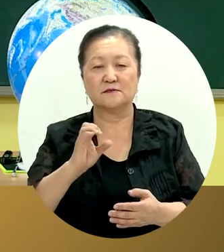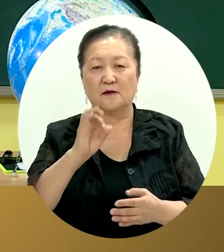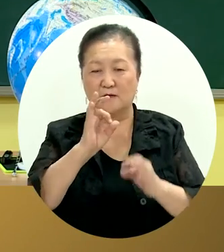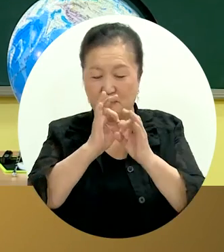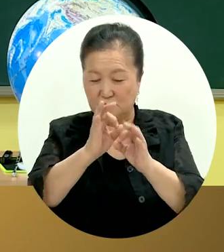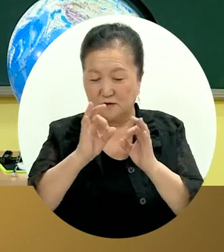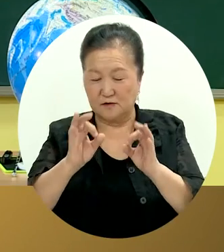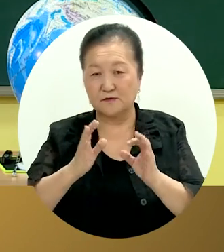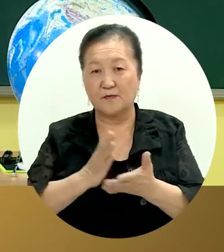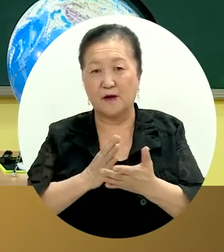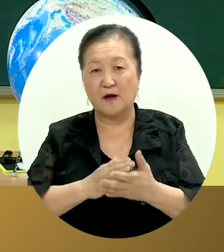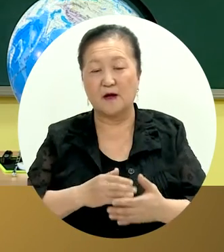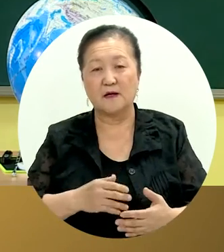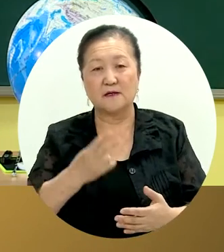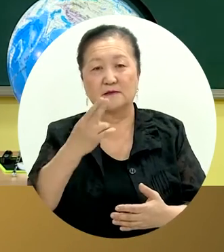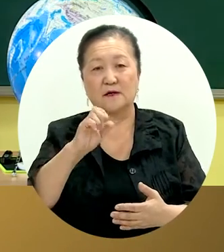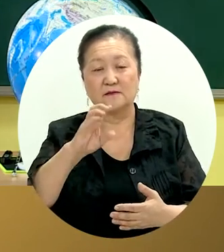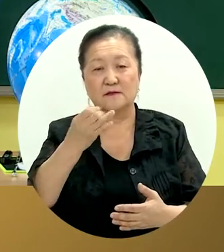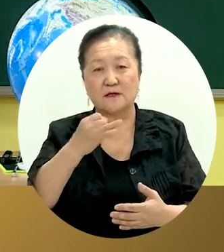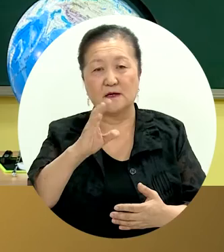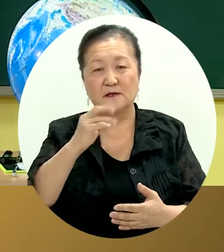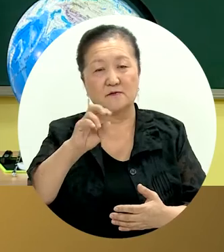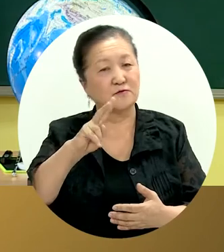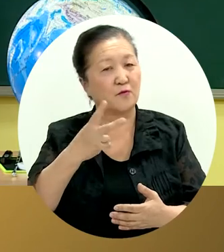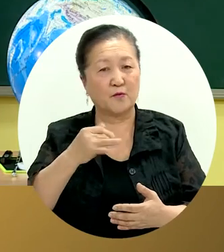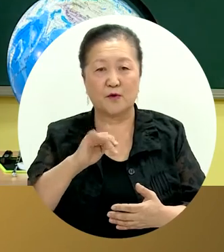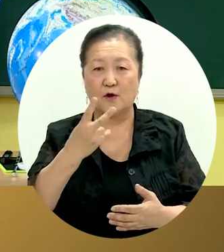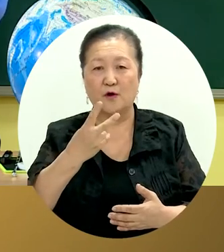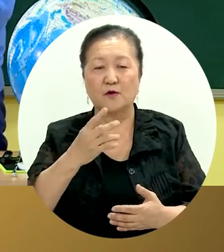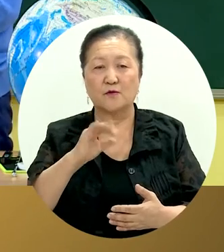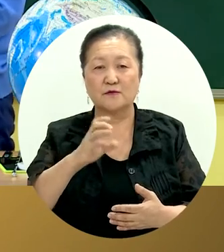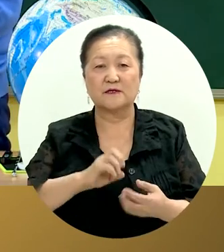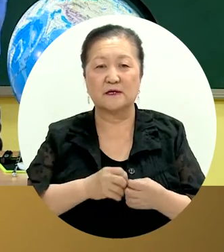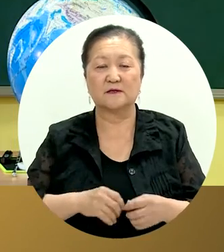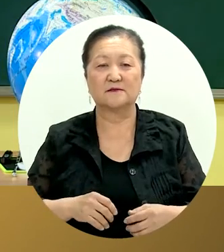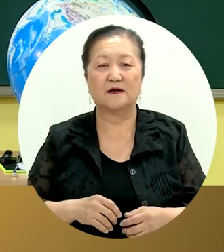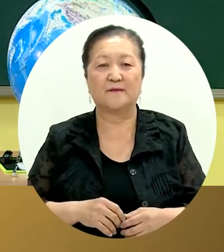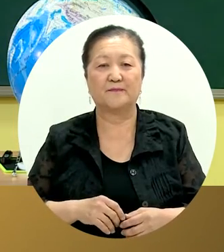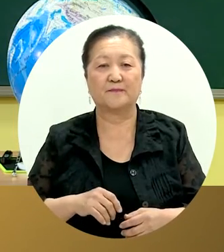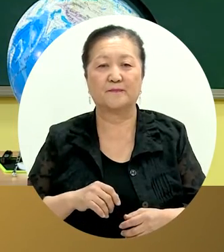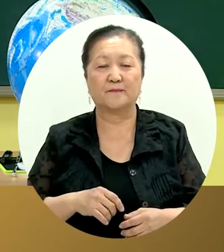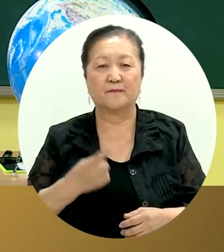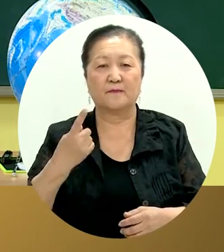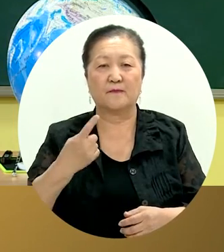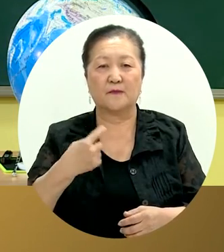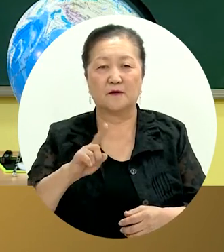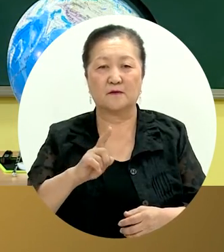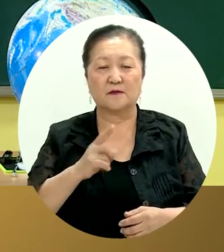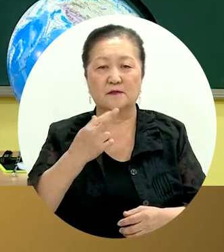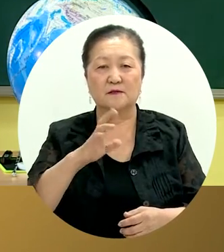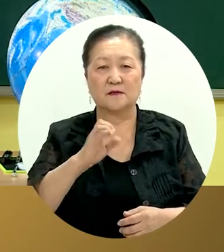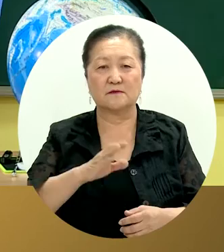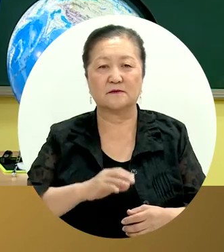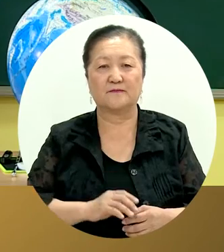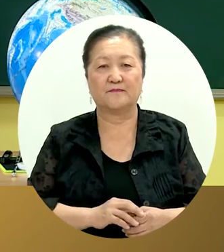тийм. За энд хоёр давстай давсгүй ус хийгээд. За хийхээсээ өмнө хоёулаа ийшээ хийчихгүй давсаа. Өөр усны ялгах чий тийм. За давсаа